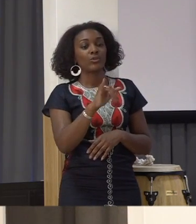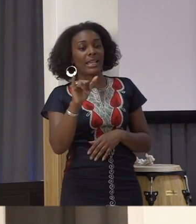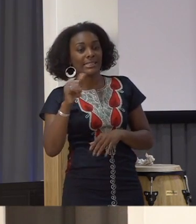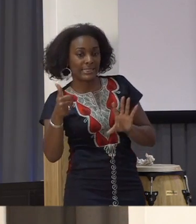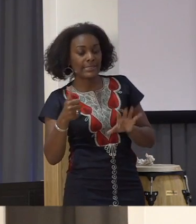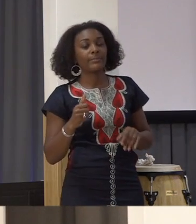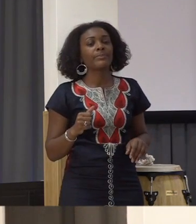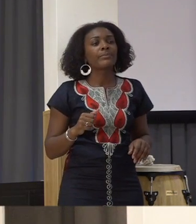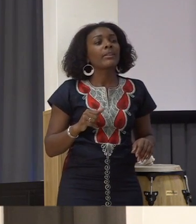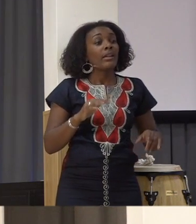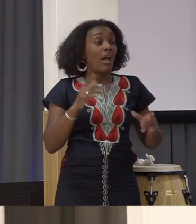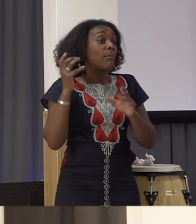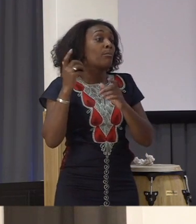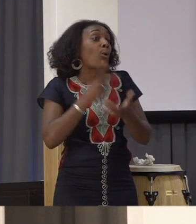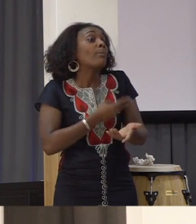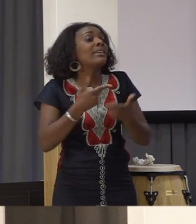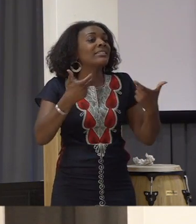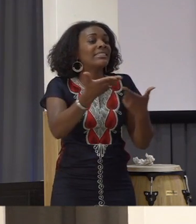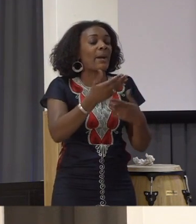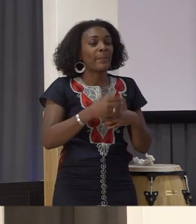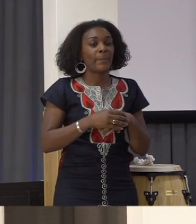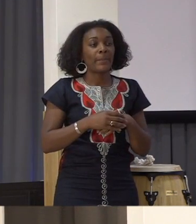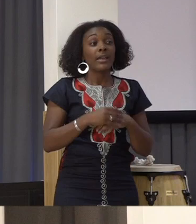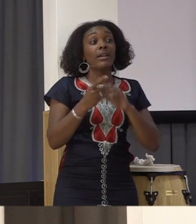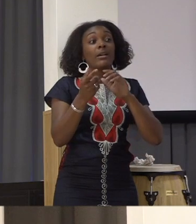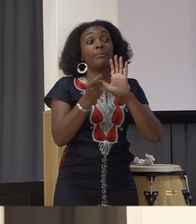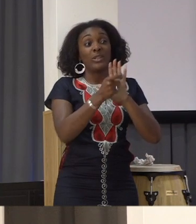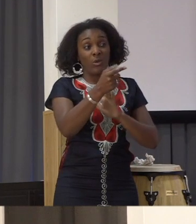quand Jésus te porte dans tes difficultés,